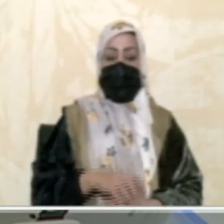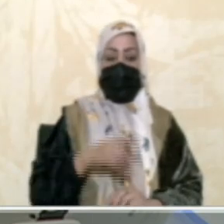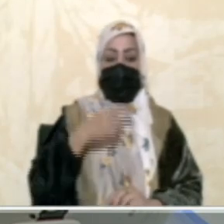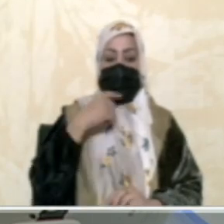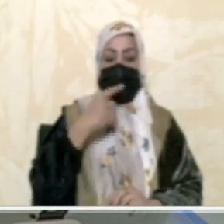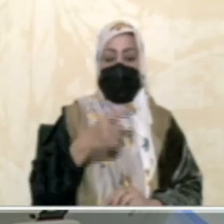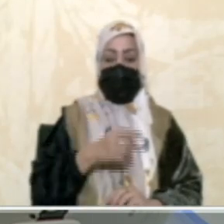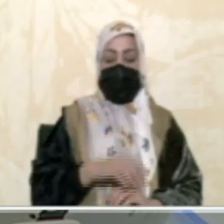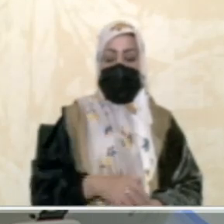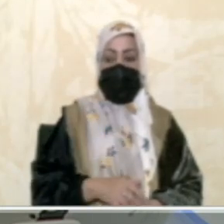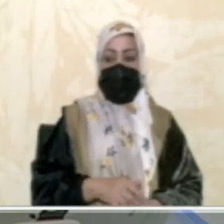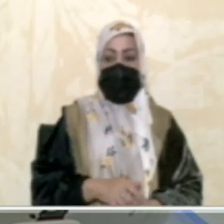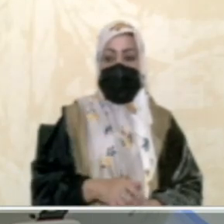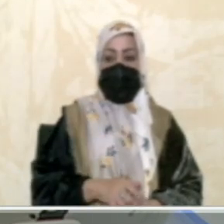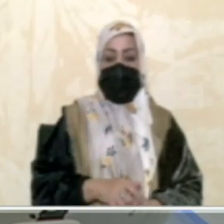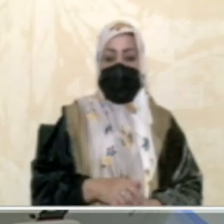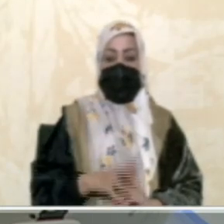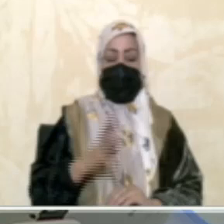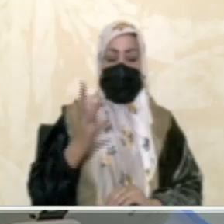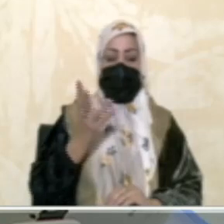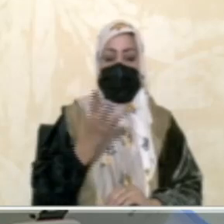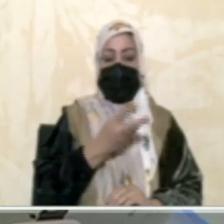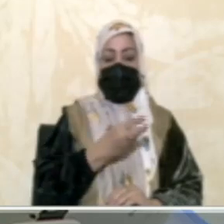يعني علماء